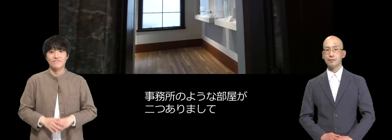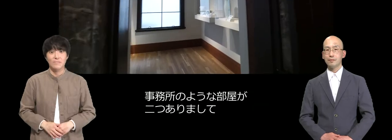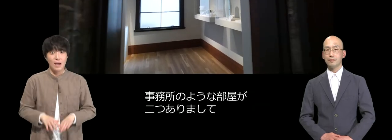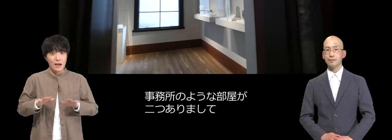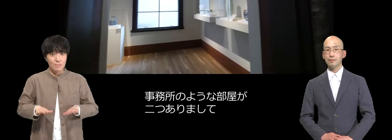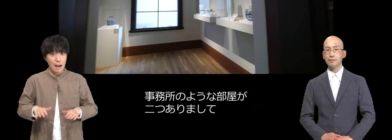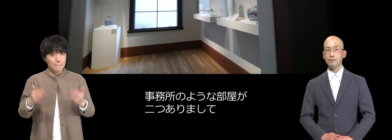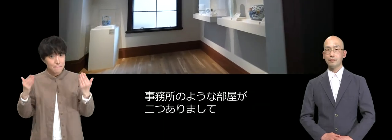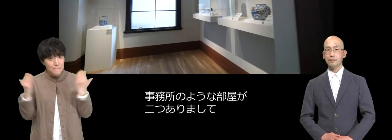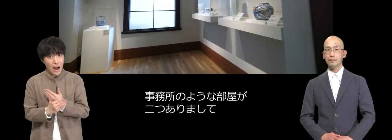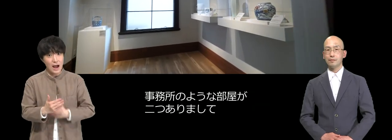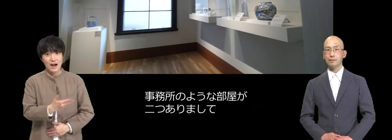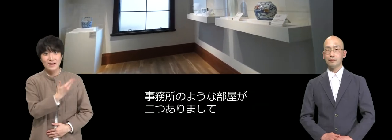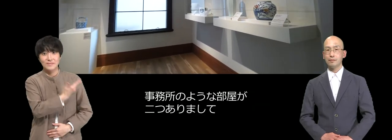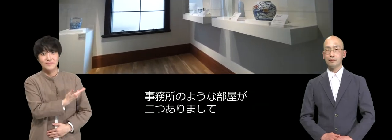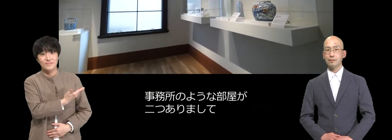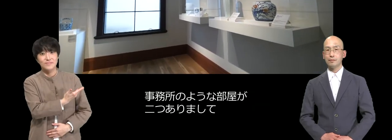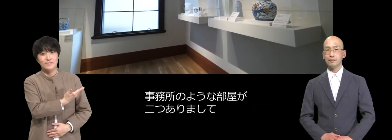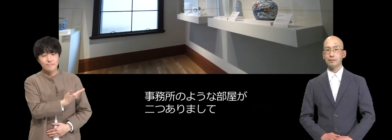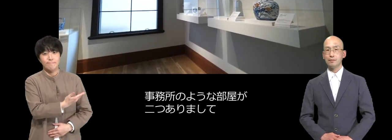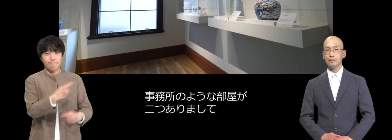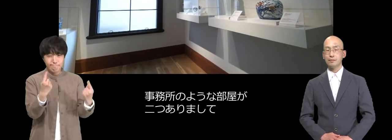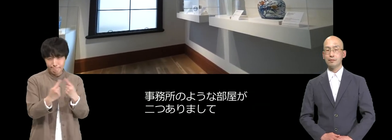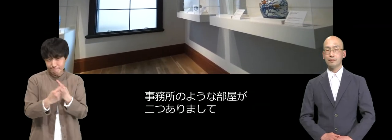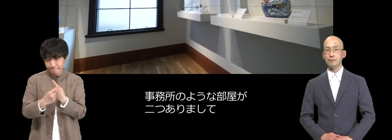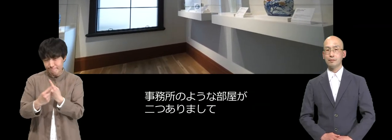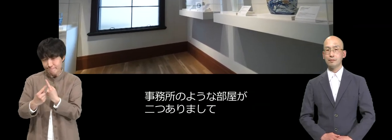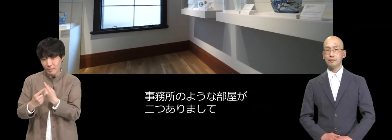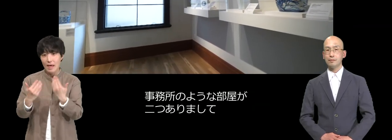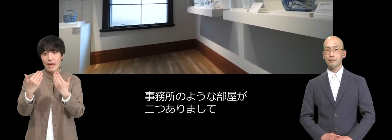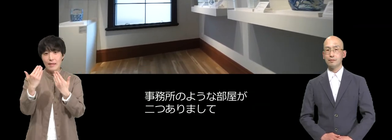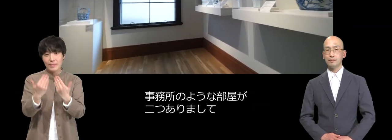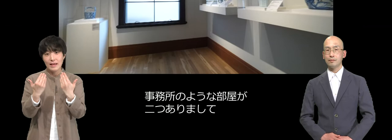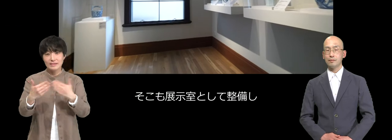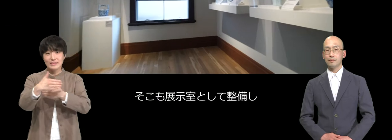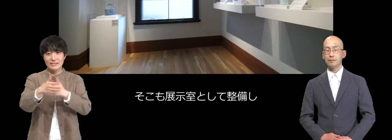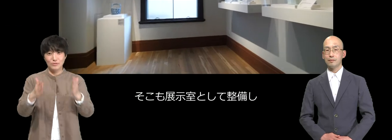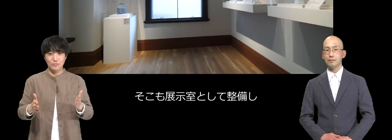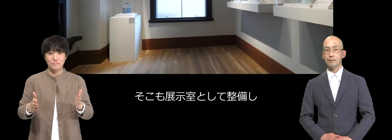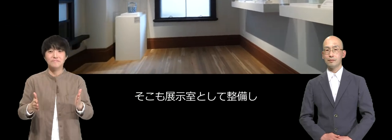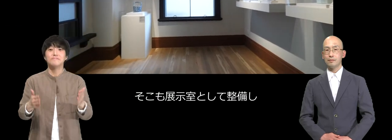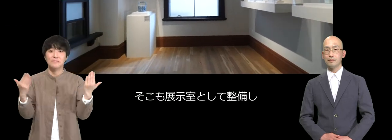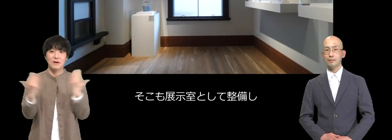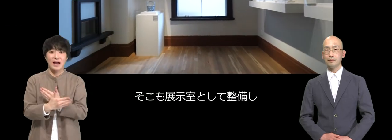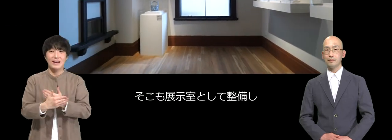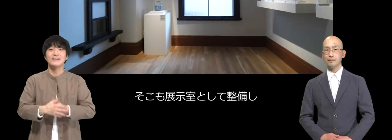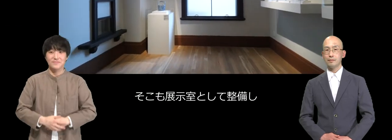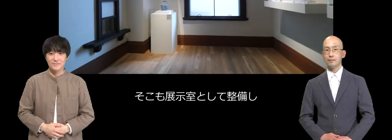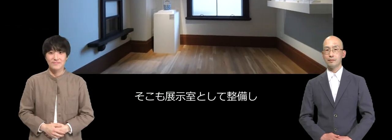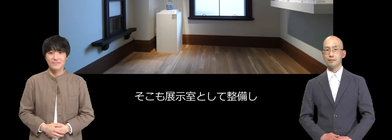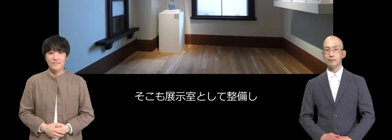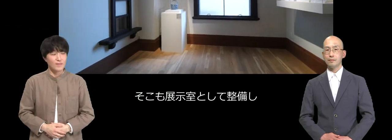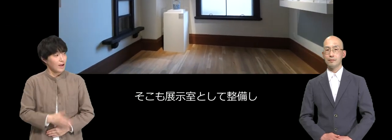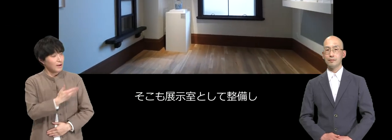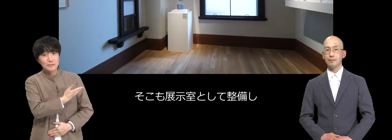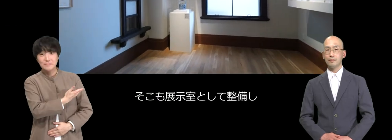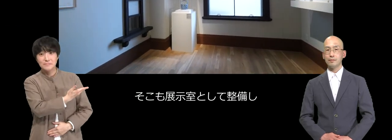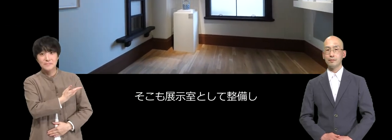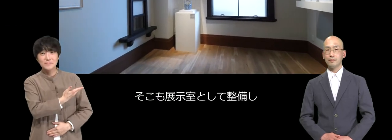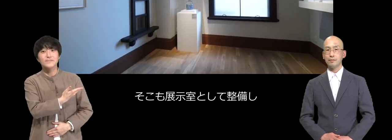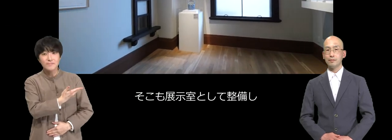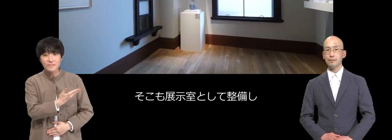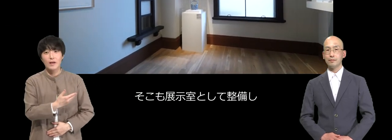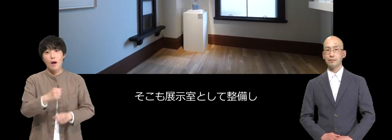部屋事務所のような部屋が2つありましてでそこも展示室としてあの